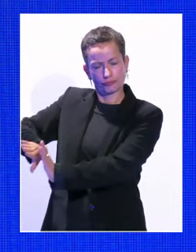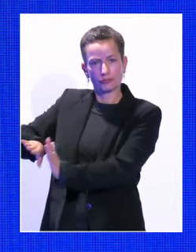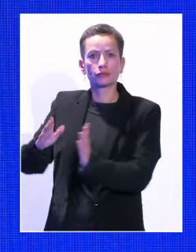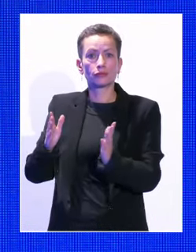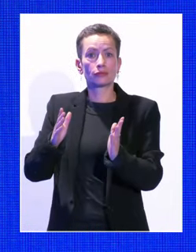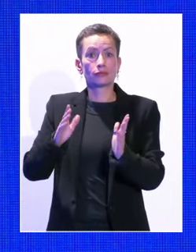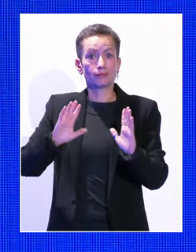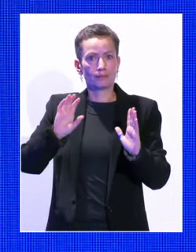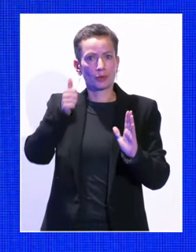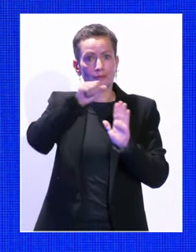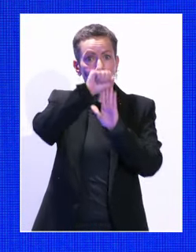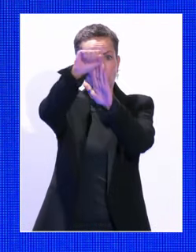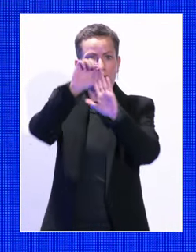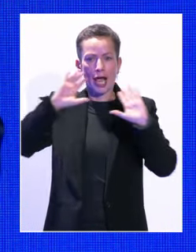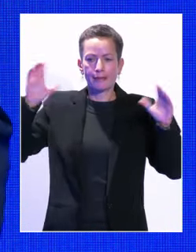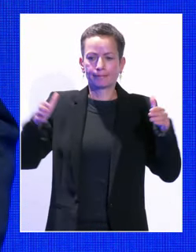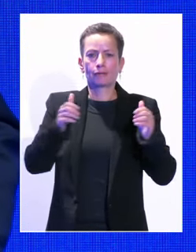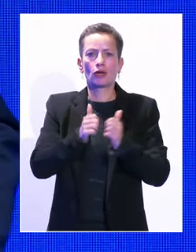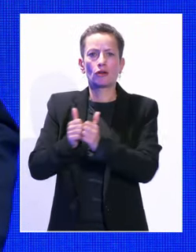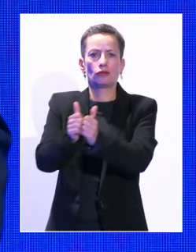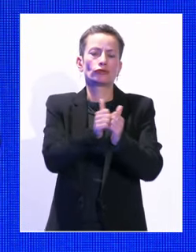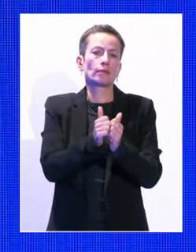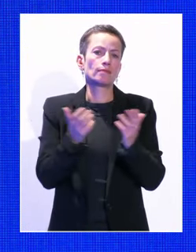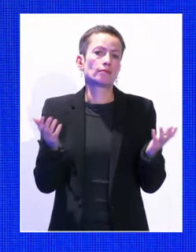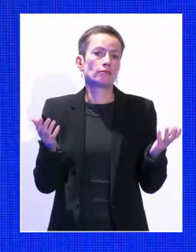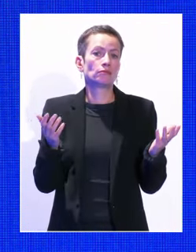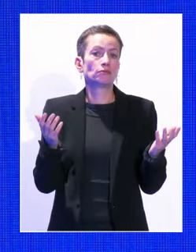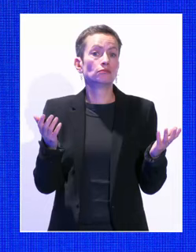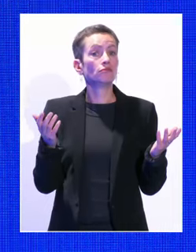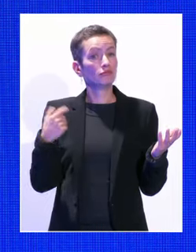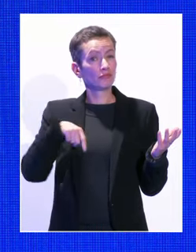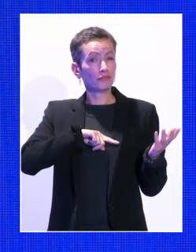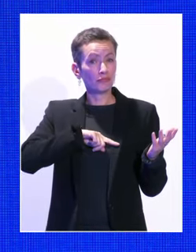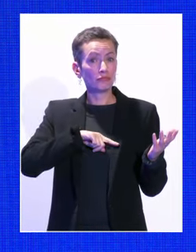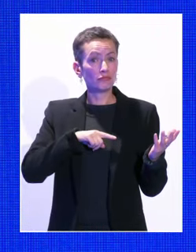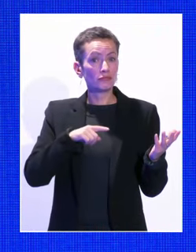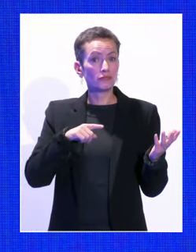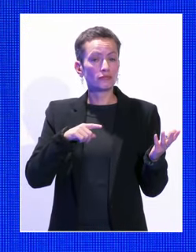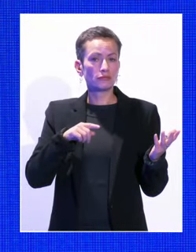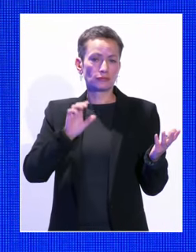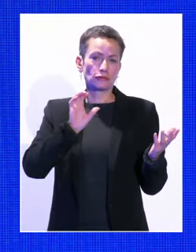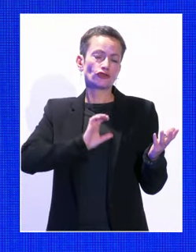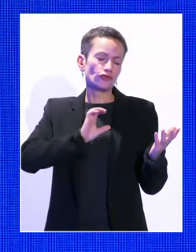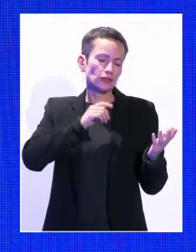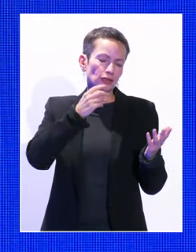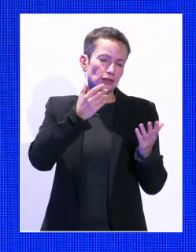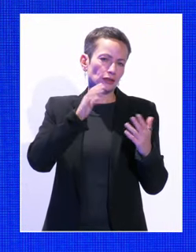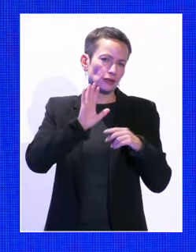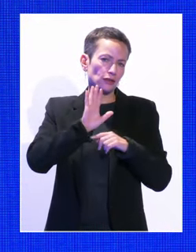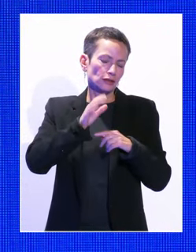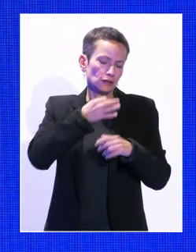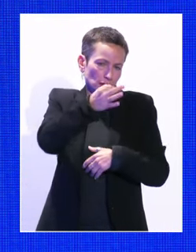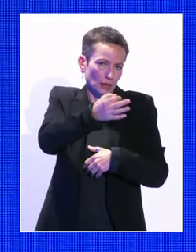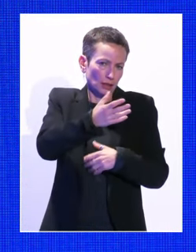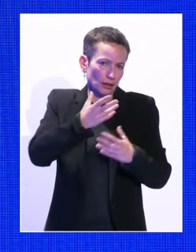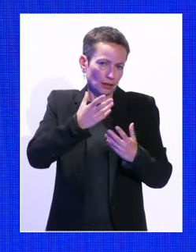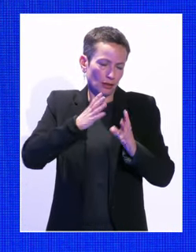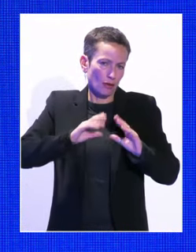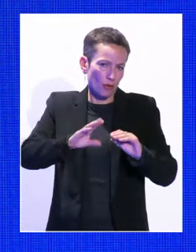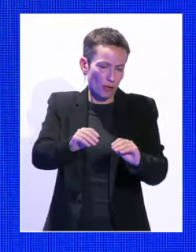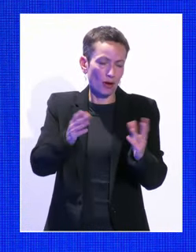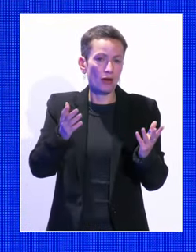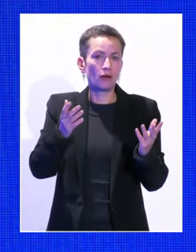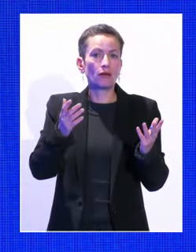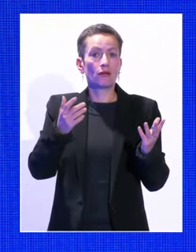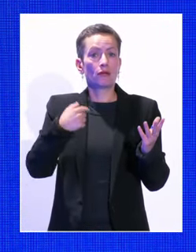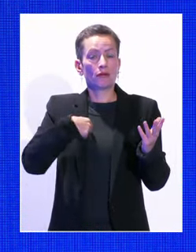plan. Nous ne cédons et ne céderons rien, je vais essayer de le montrer dans ce propos, de ce